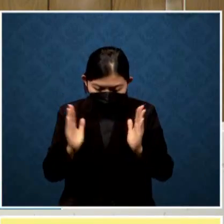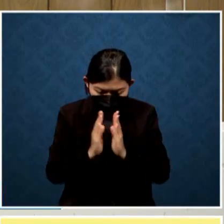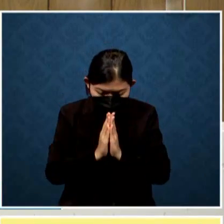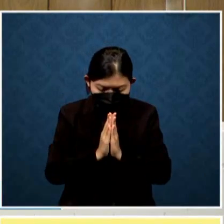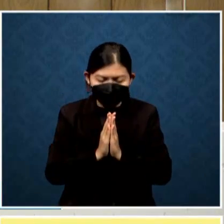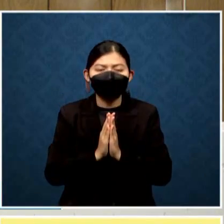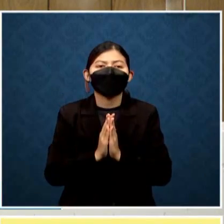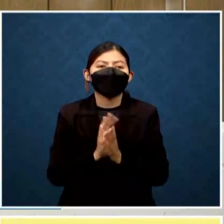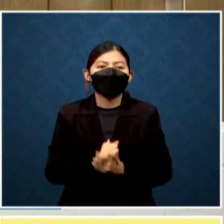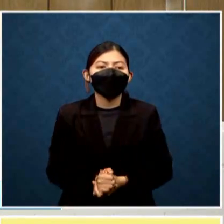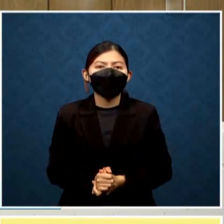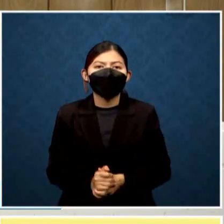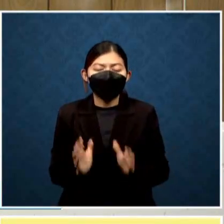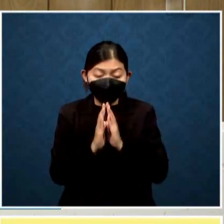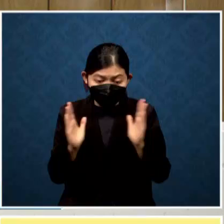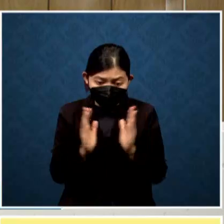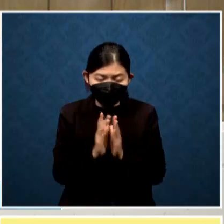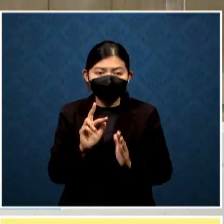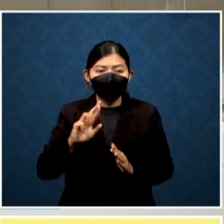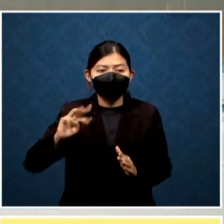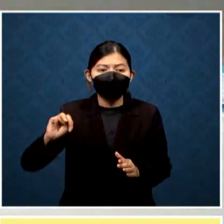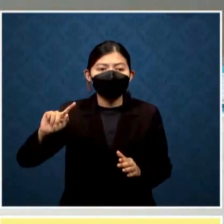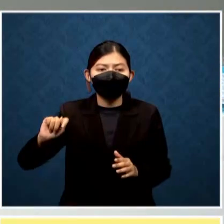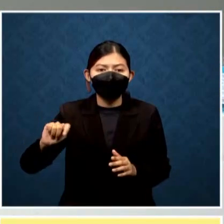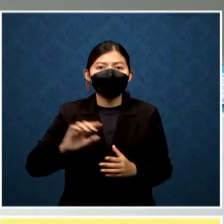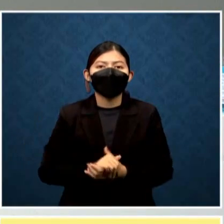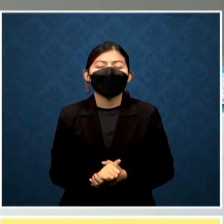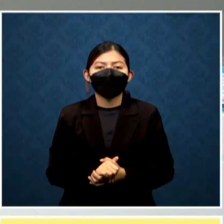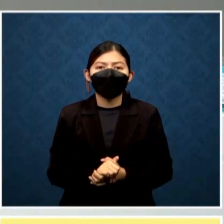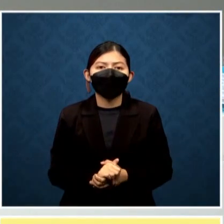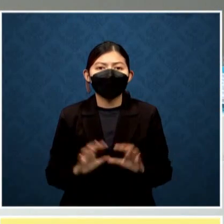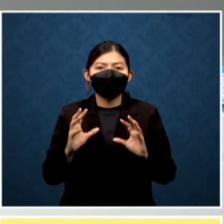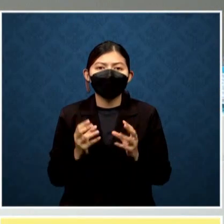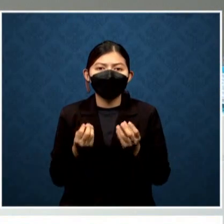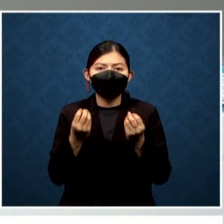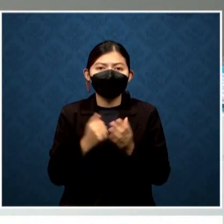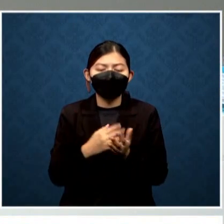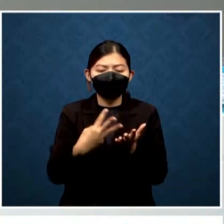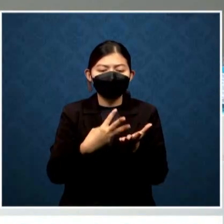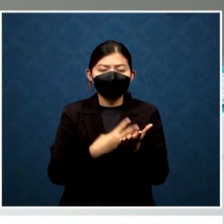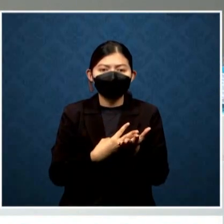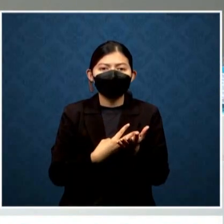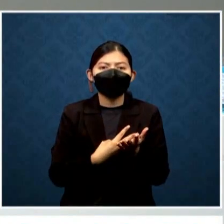ขอบคุณท่านรัฐมนตรีครับเป็นอันจบการพิจารณาระเบียบวาระกระทู้ถาม